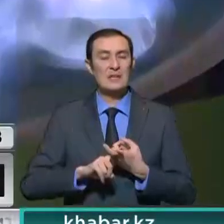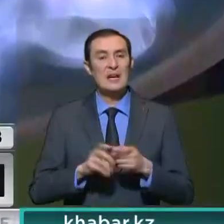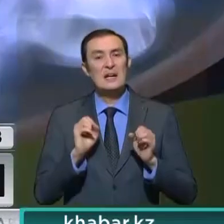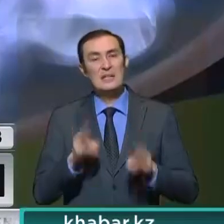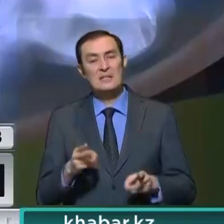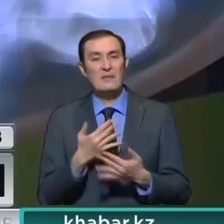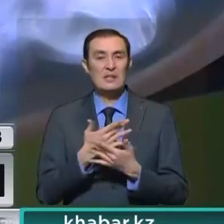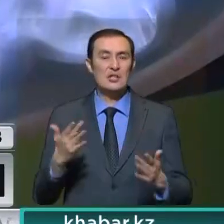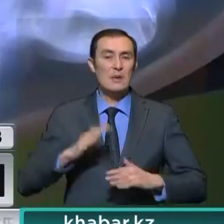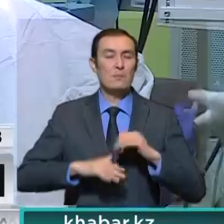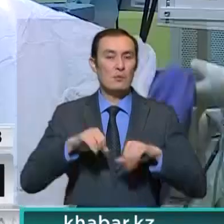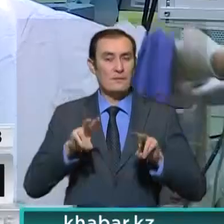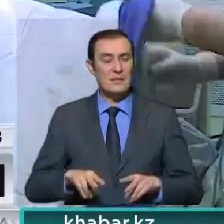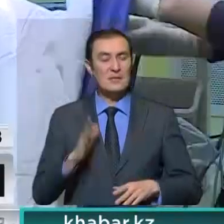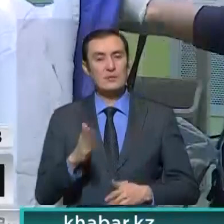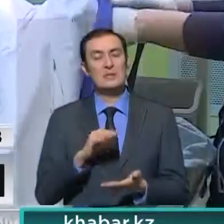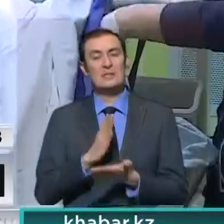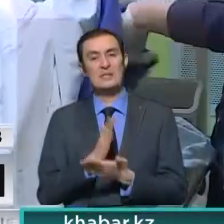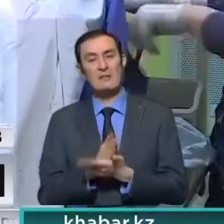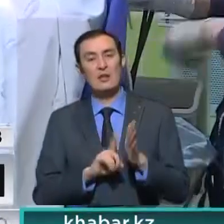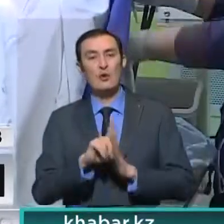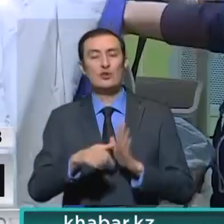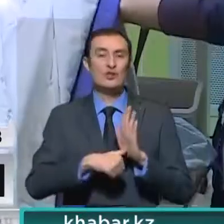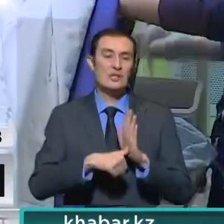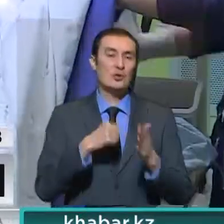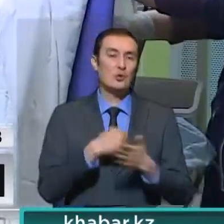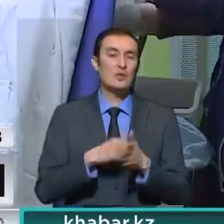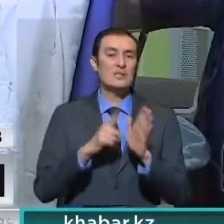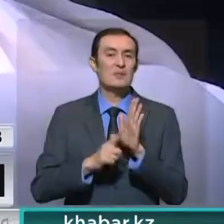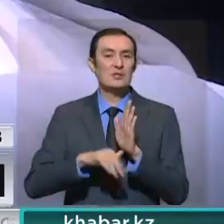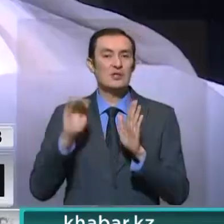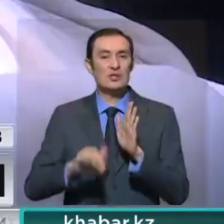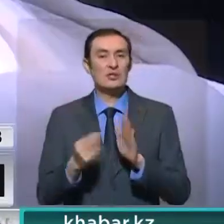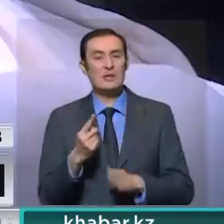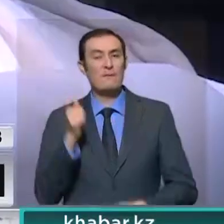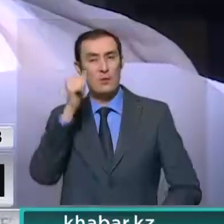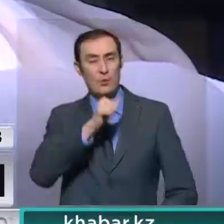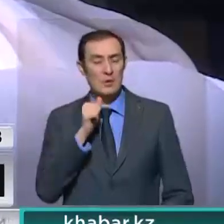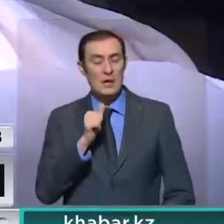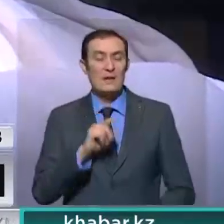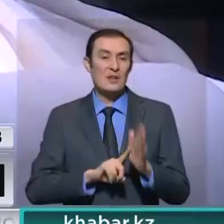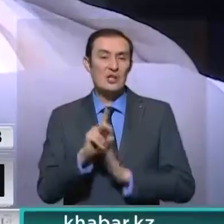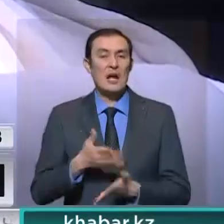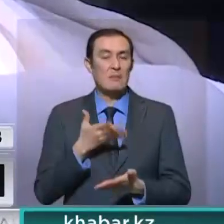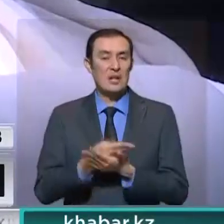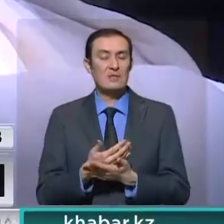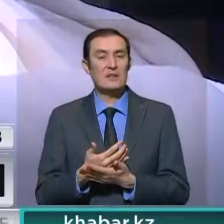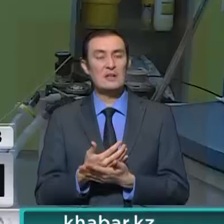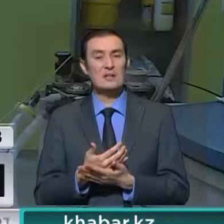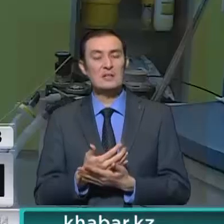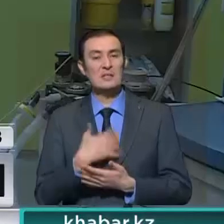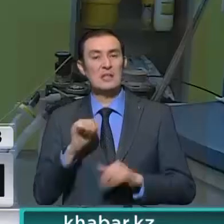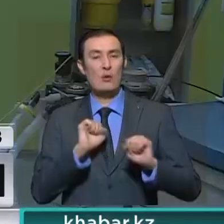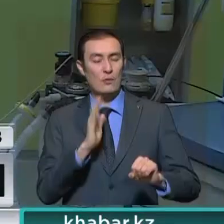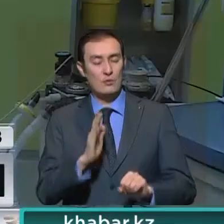риска той или иной профессии в среднем составит от 6 до 70 тысяч тенге в год первое время оплачивать страховку будет